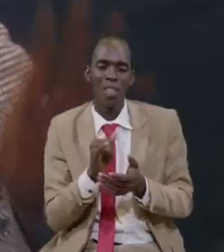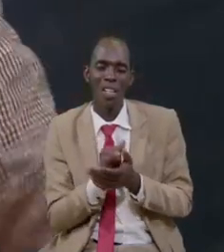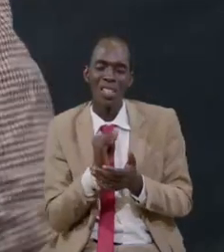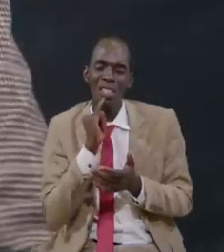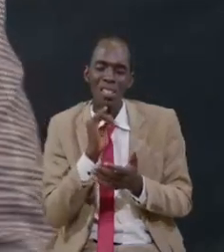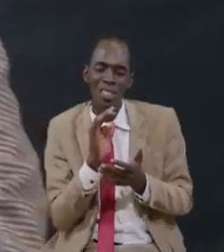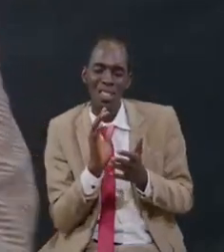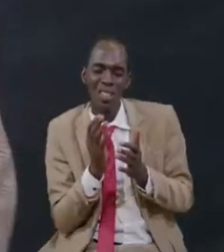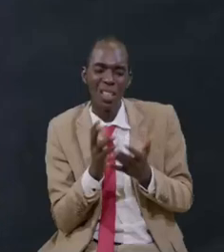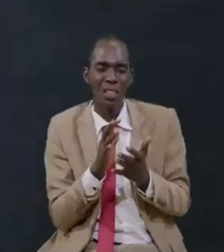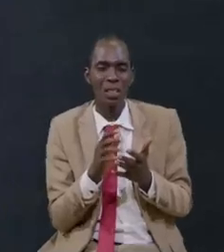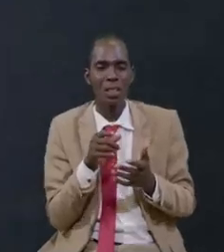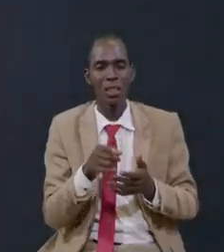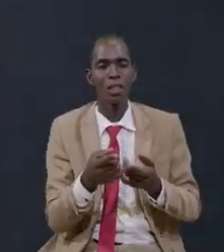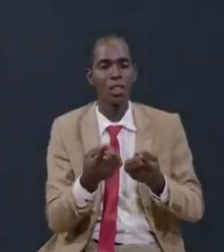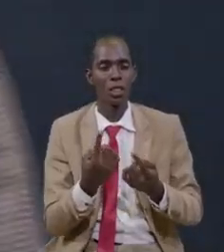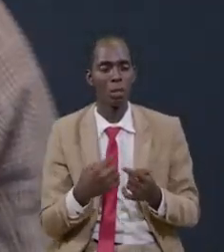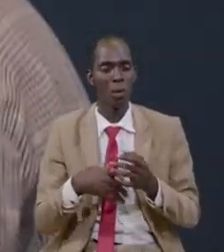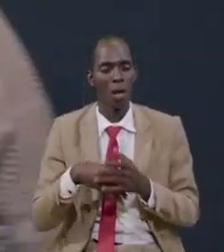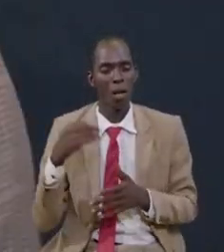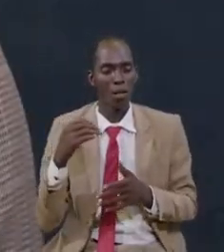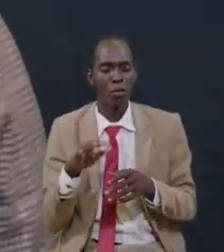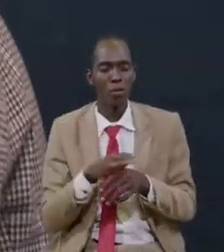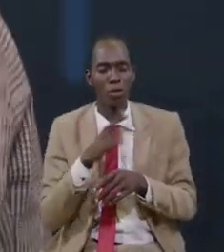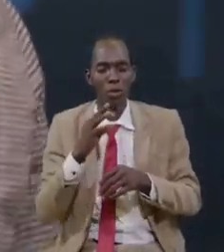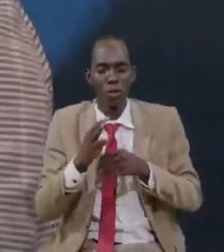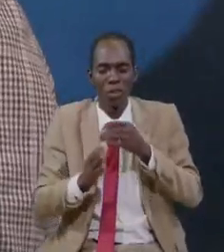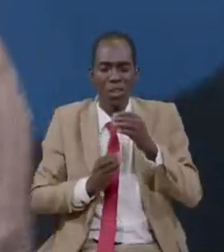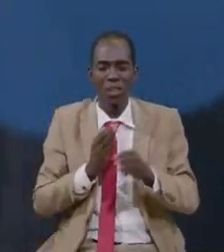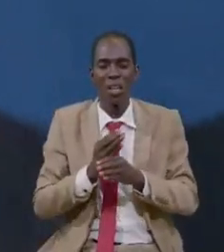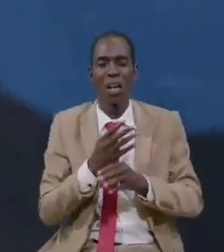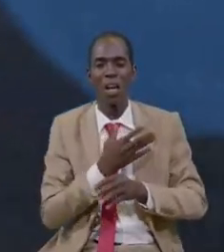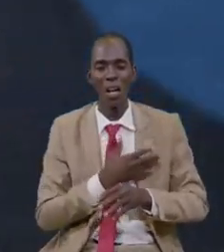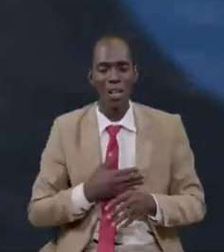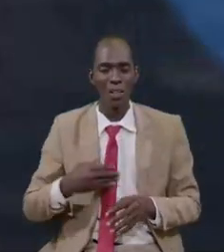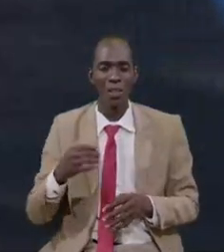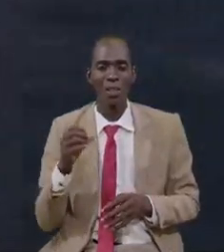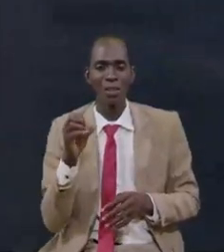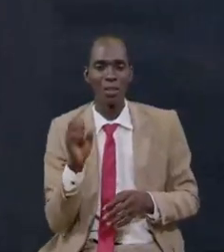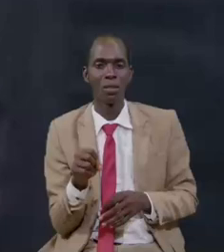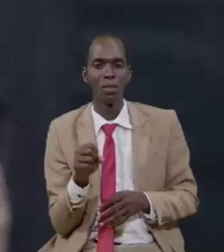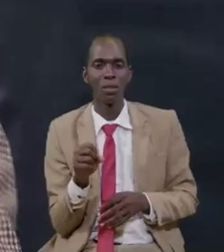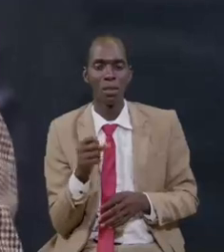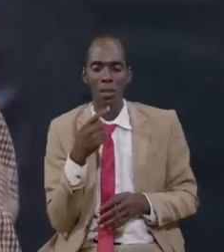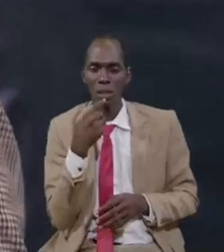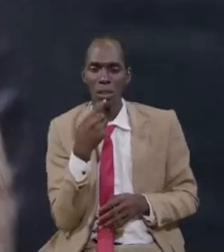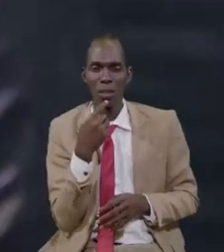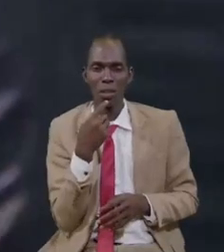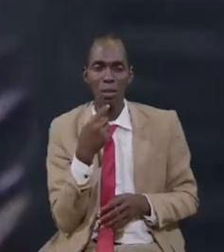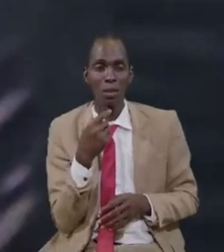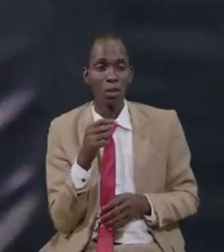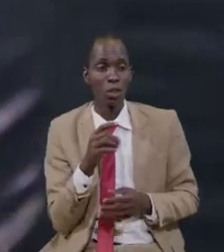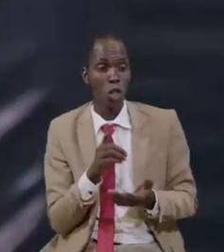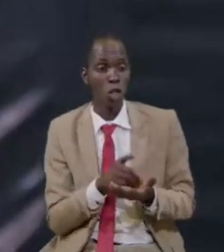elle a fait comme si elle est sortie biologiquement et a tenu son sein et la fille.